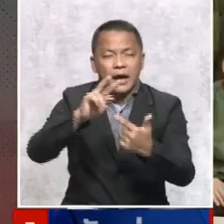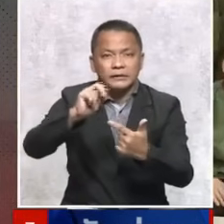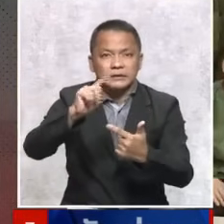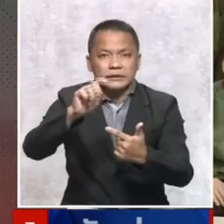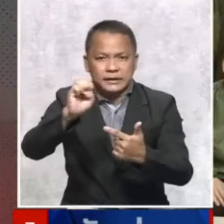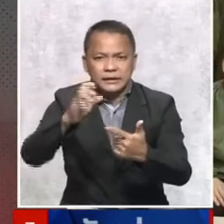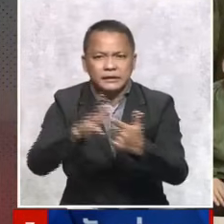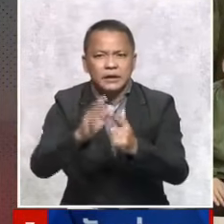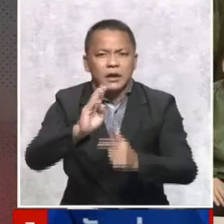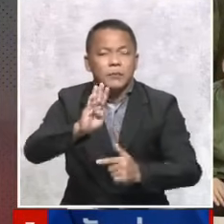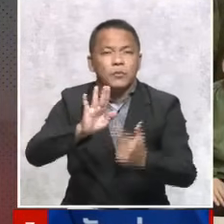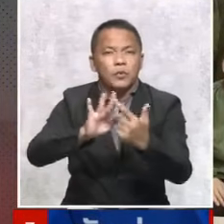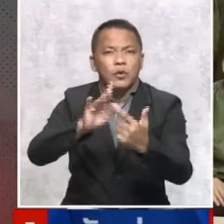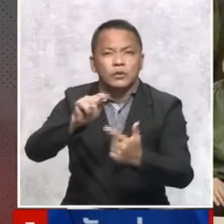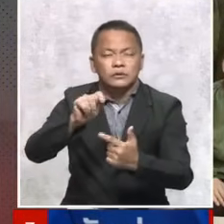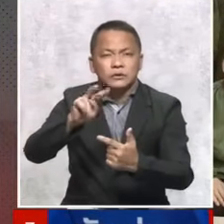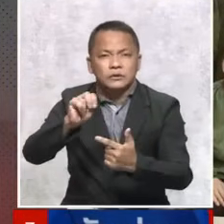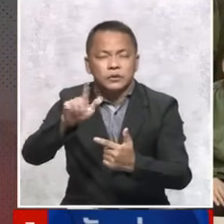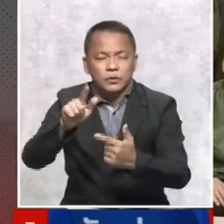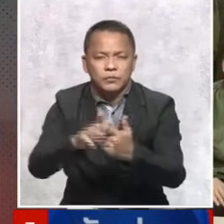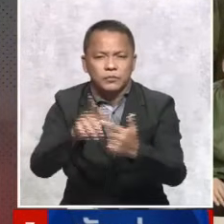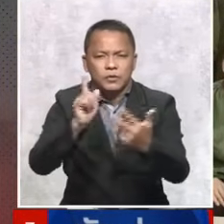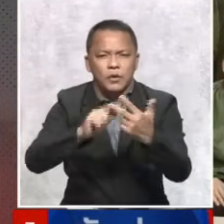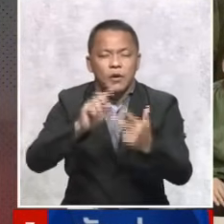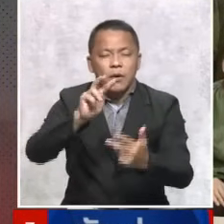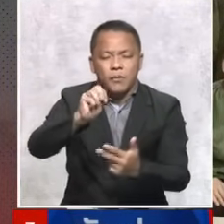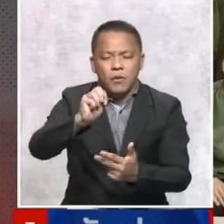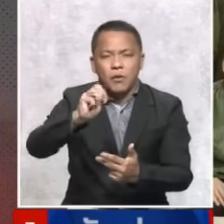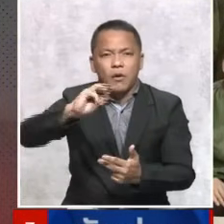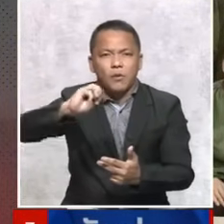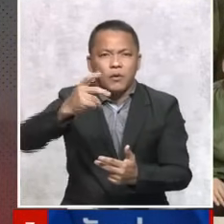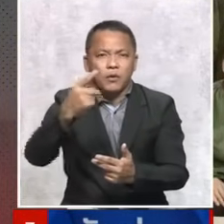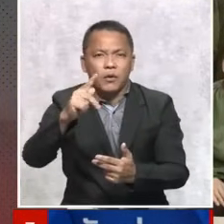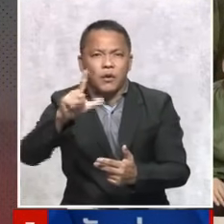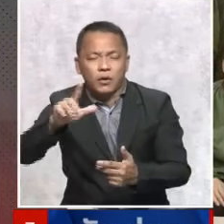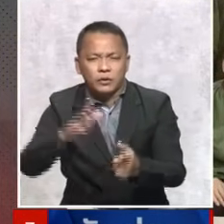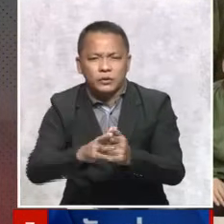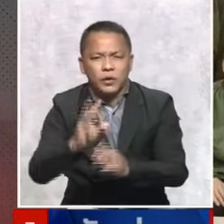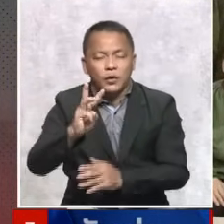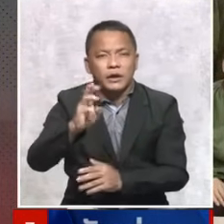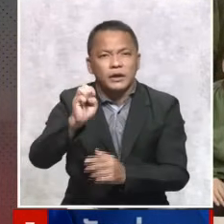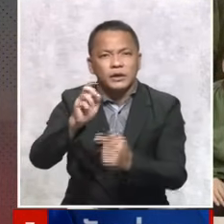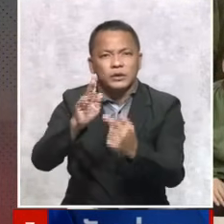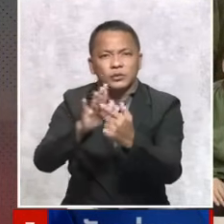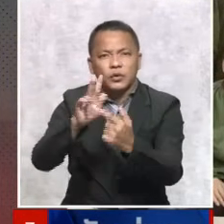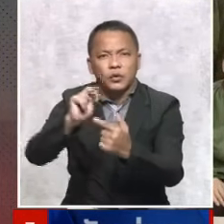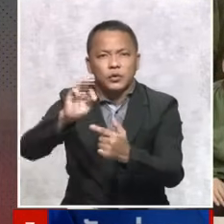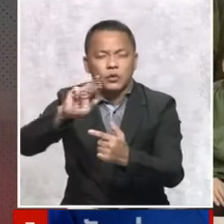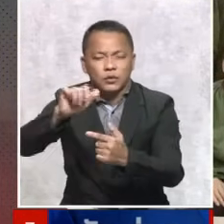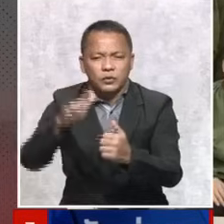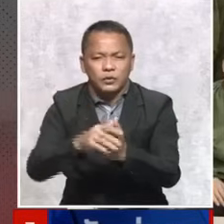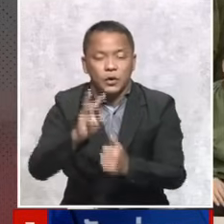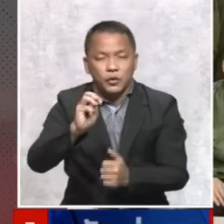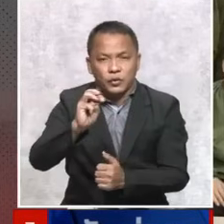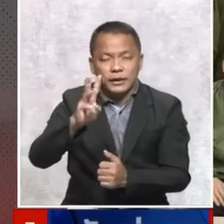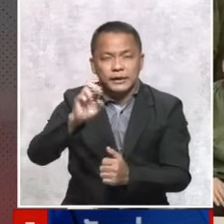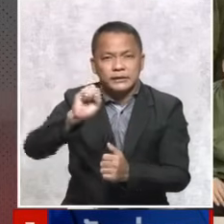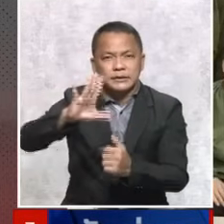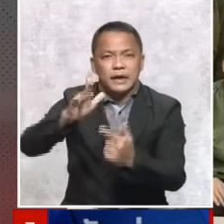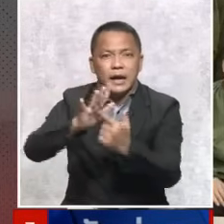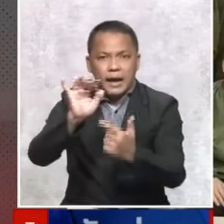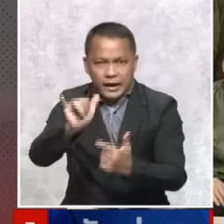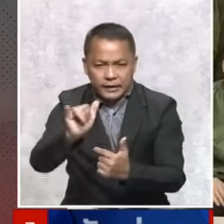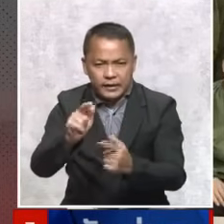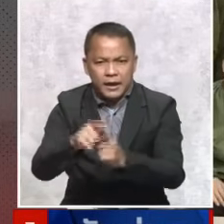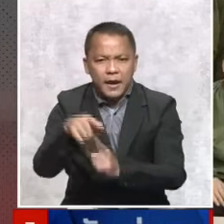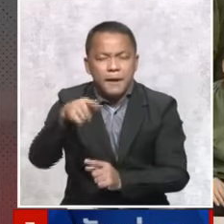อมคุณบุญถมพันข้องคุณมงคลผจวบบุญคุณวิทูลภูมีคุณวิชัยกาลปัต